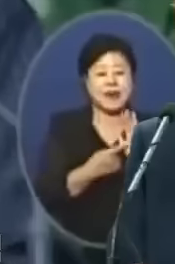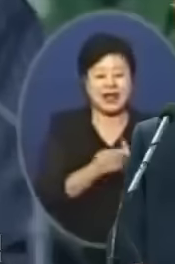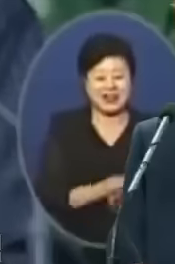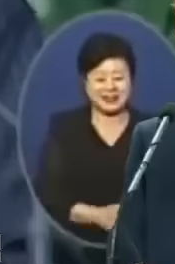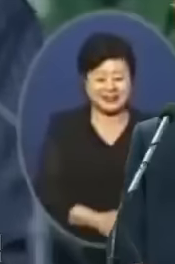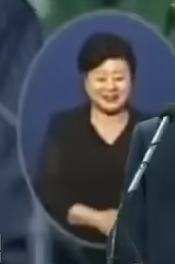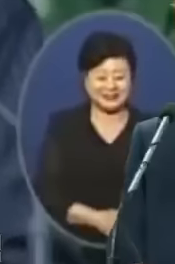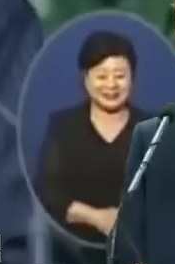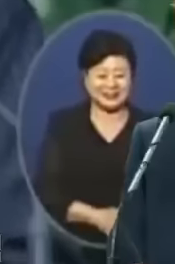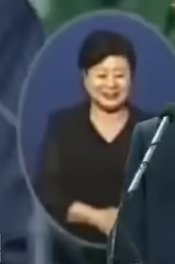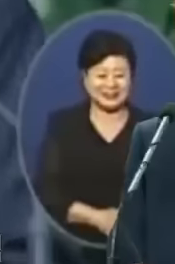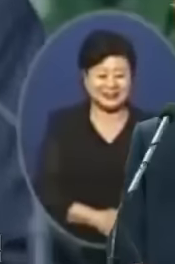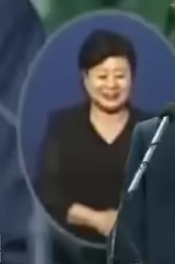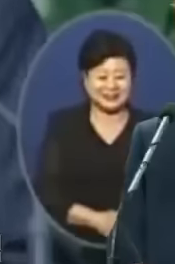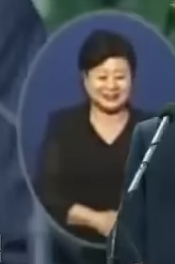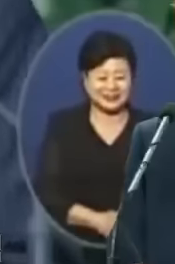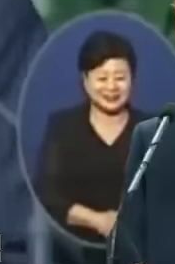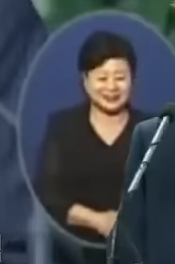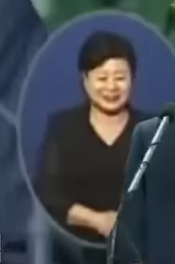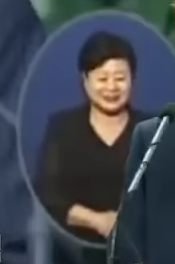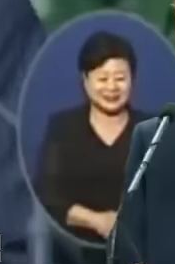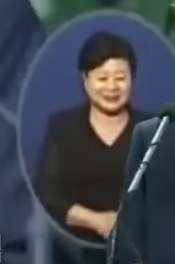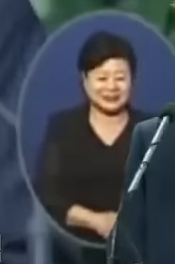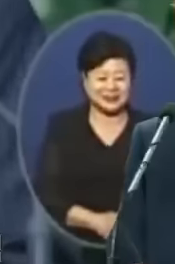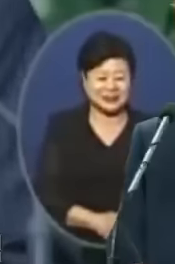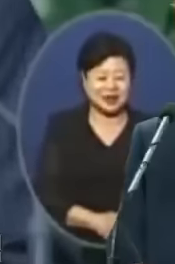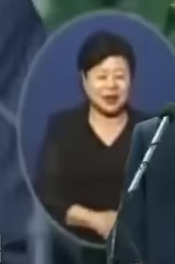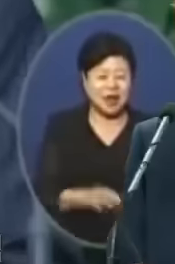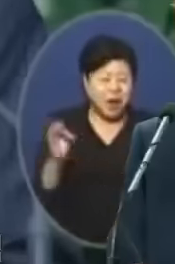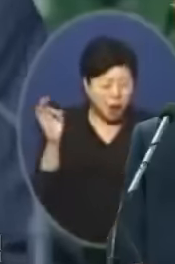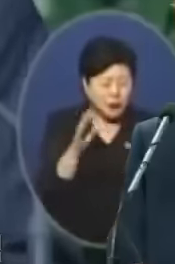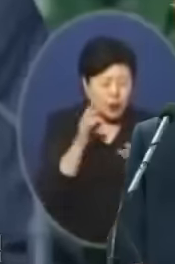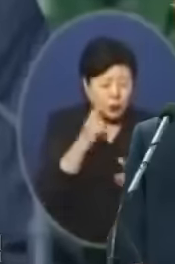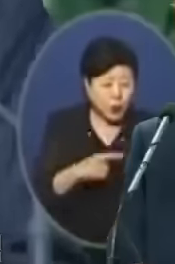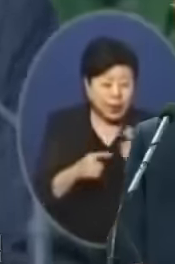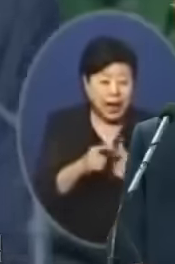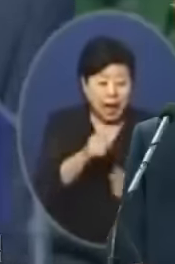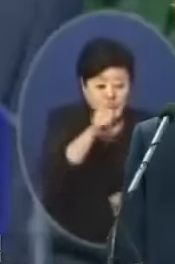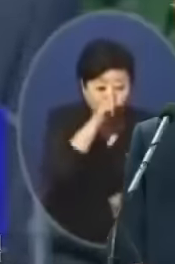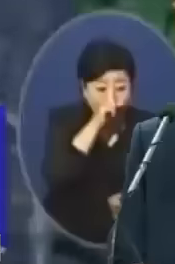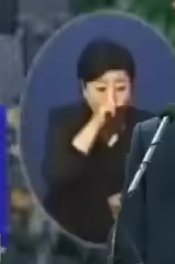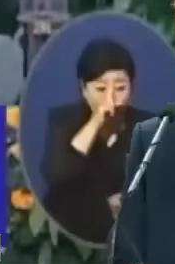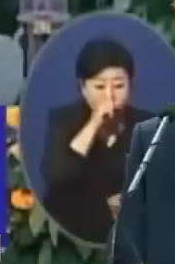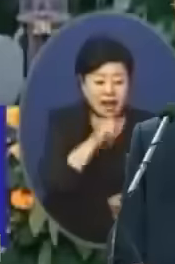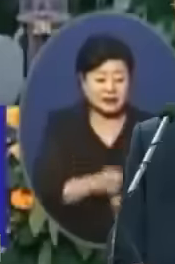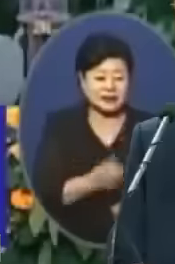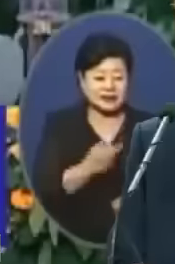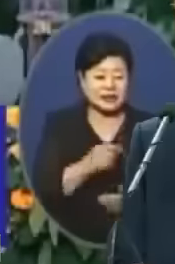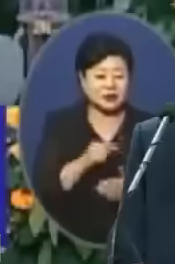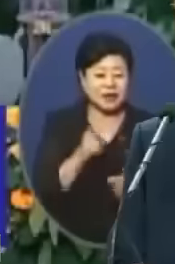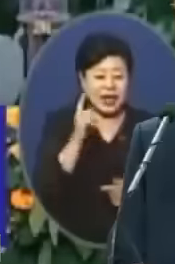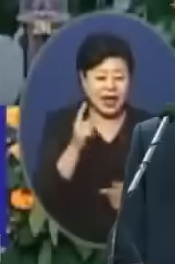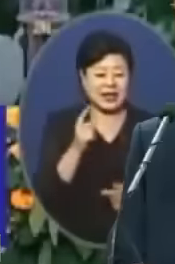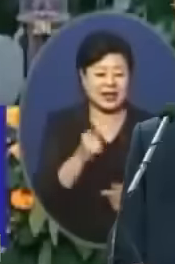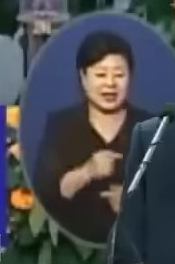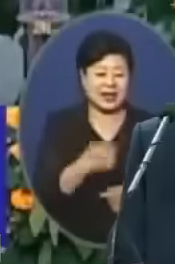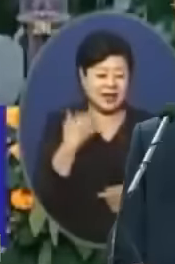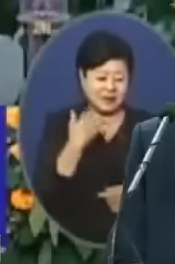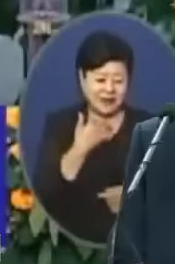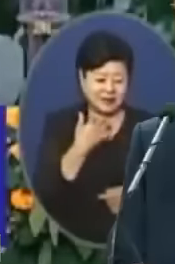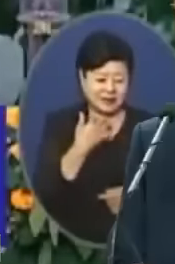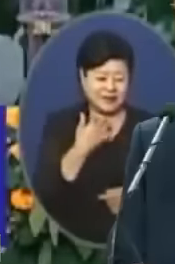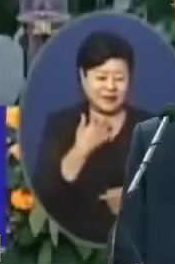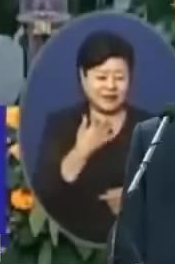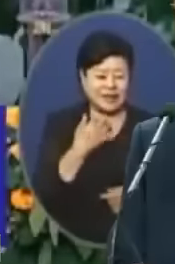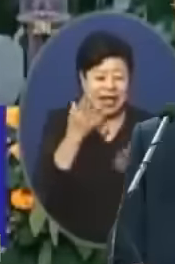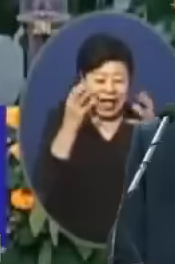것입니다. 전혀 없는 신앙보다 나은 것입니다. 제자 중 하나 곧 시몬 베드로의 형제 안드레가 예수께 여짜오되